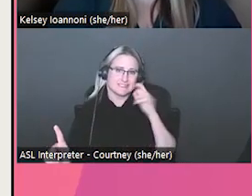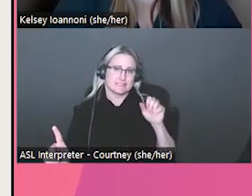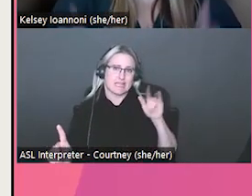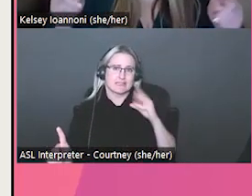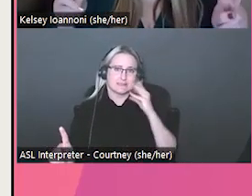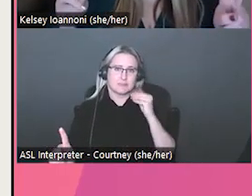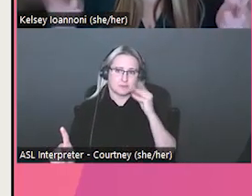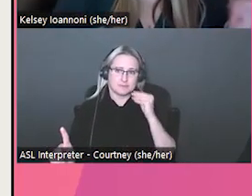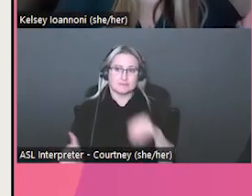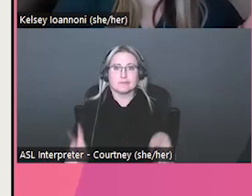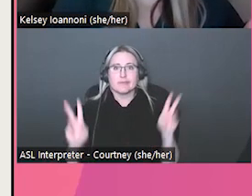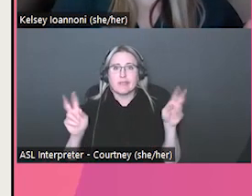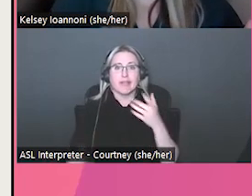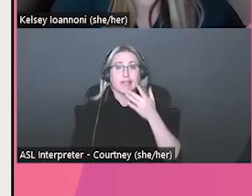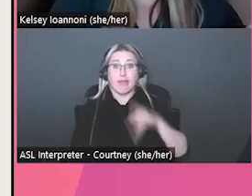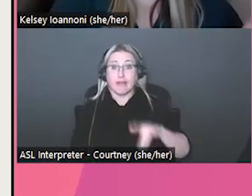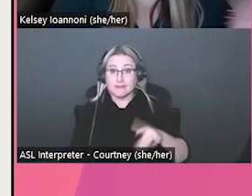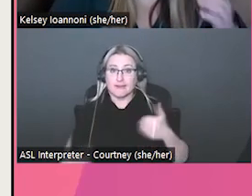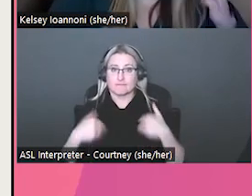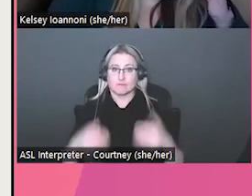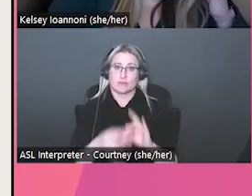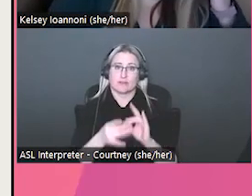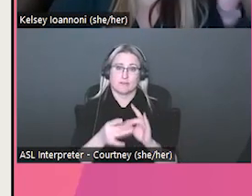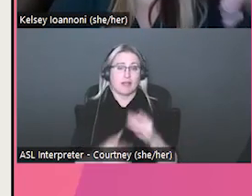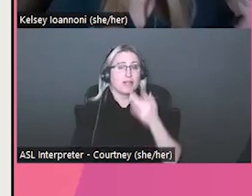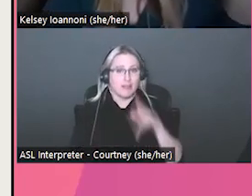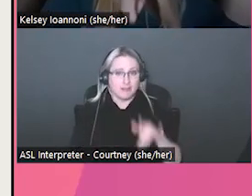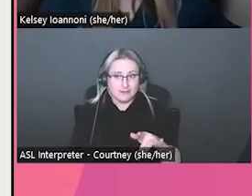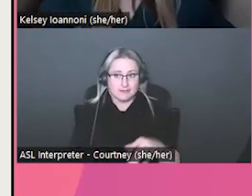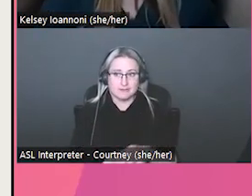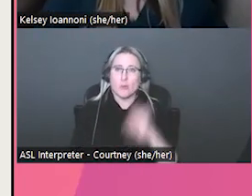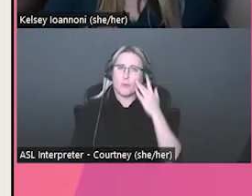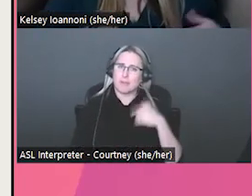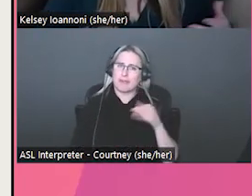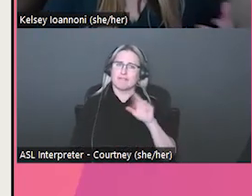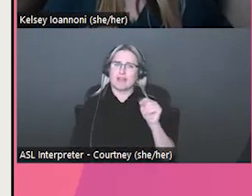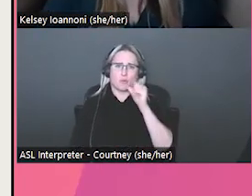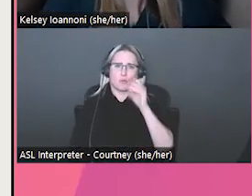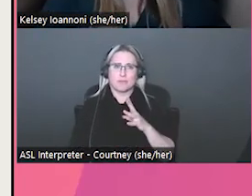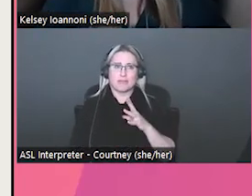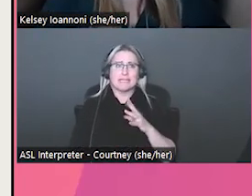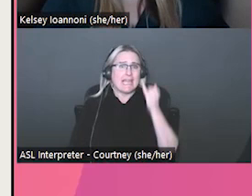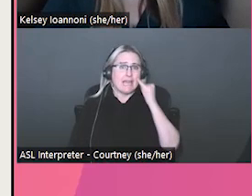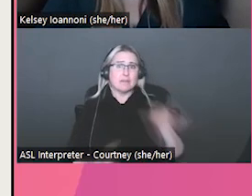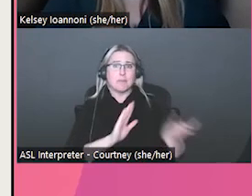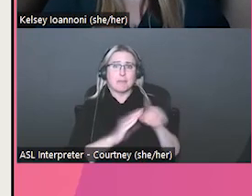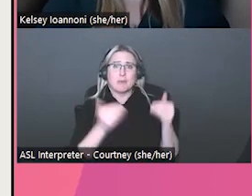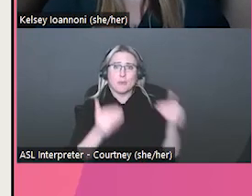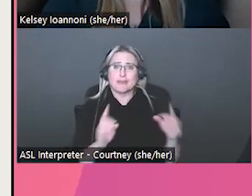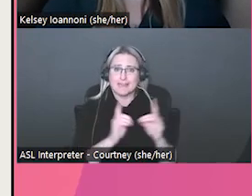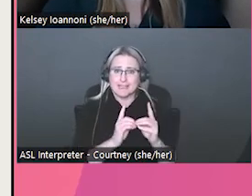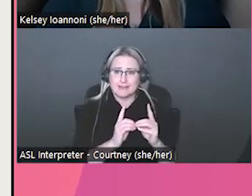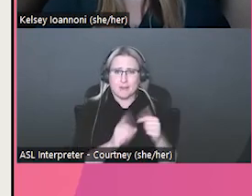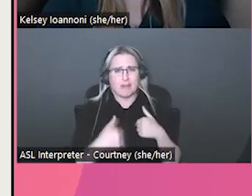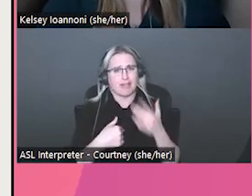Alors, je vais faire un lien avec l'expérience de Sally. Le fait qu'elle est chanceuse d'avoir une relation ou à quel point on est chanceuse d'avoir une relation